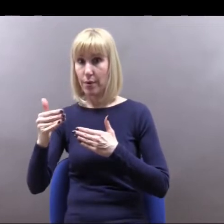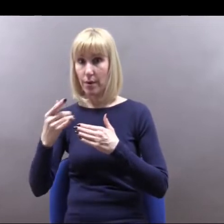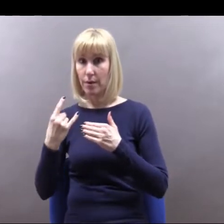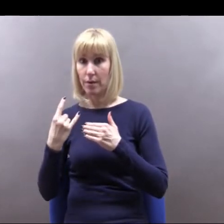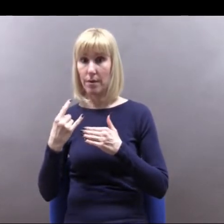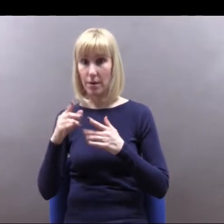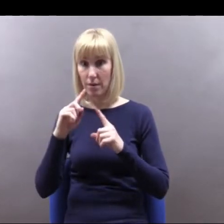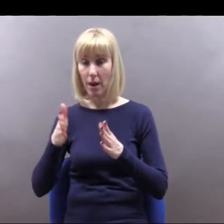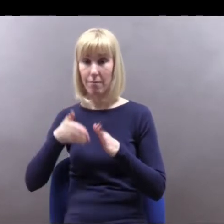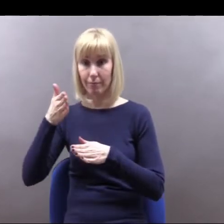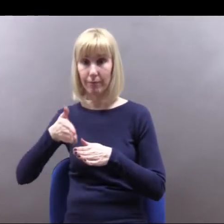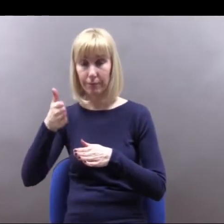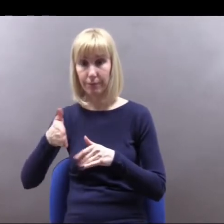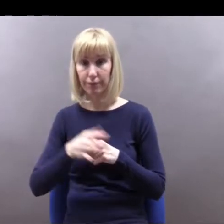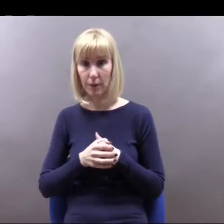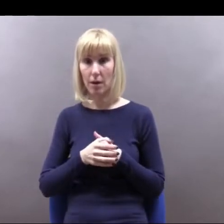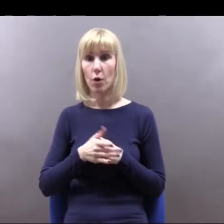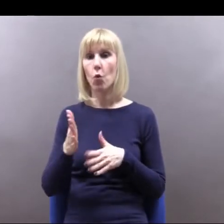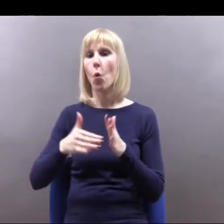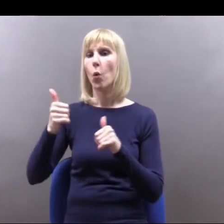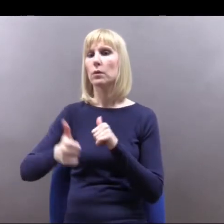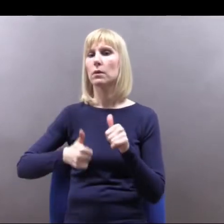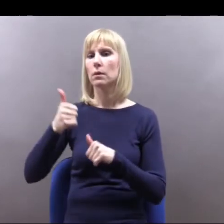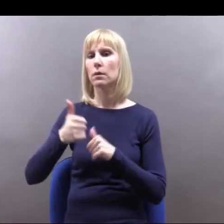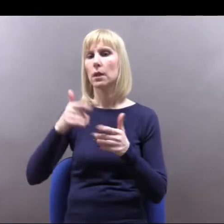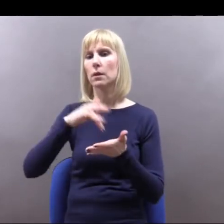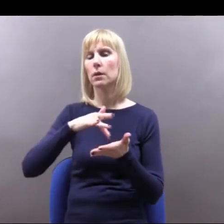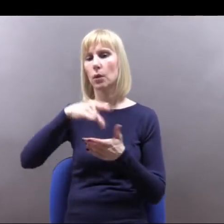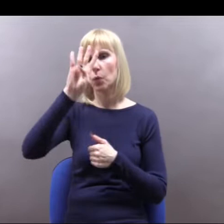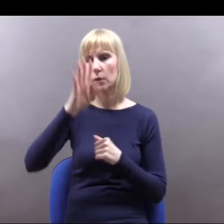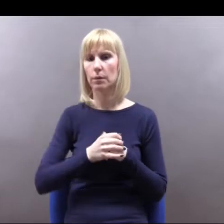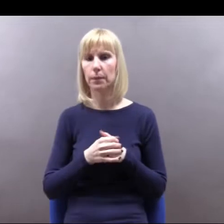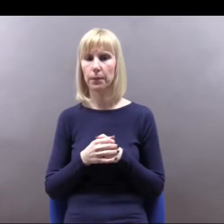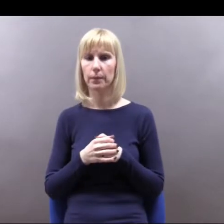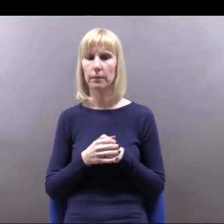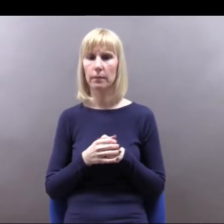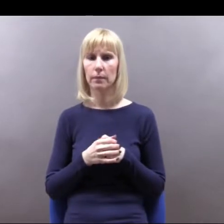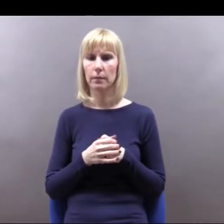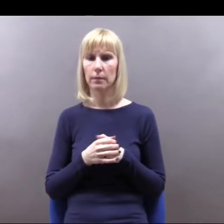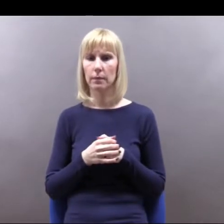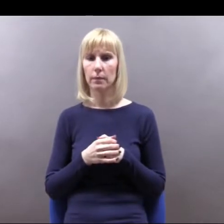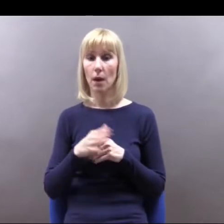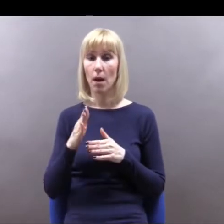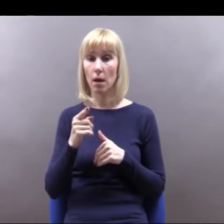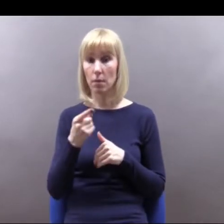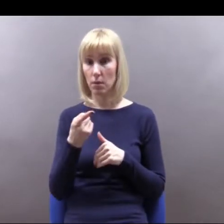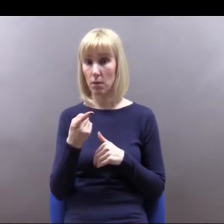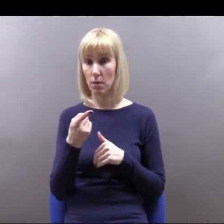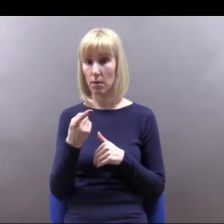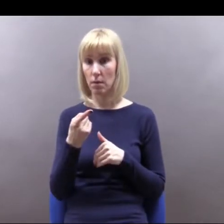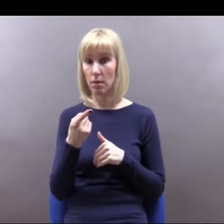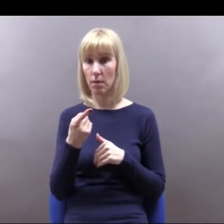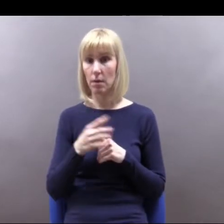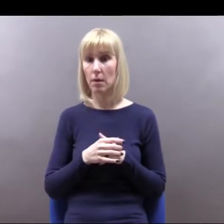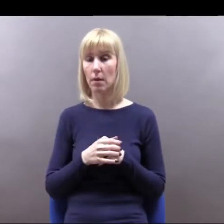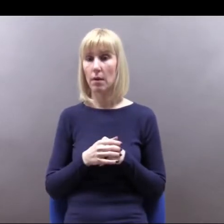Z ciekawostek było tak, że my jak byliśmy już, brakowało nam ze 3 schodów do końca, to przyjechał pociąg, otworzył drzwi, zabrał pasażerów, zamknął drzwi